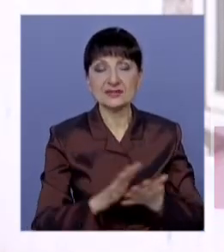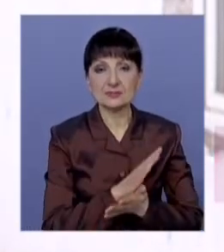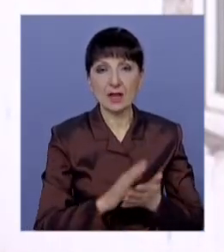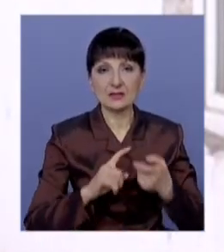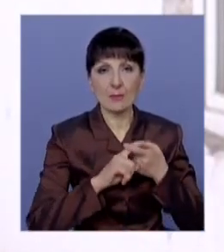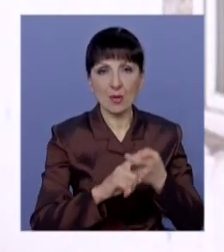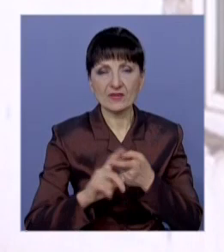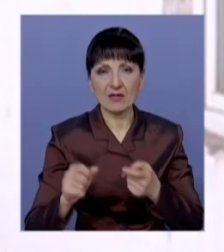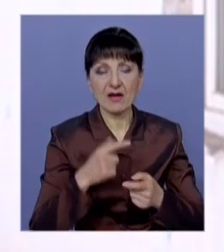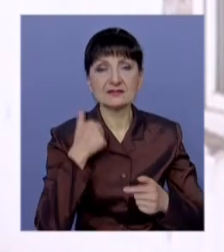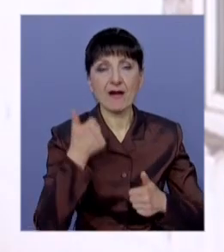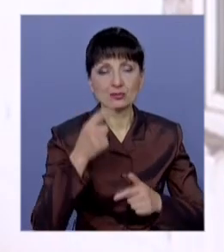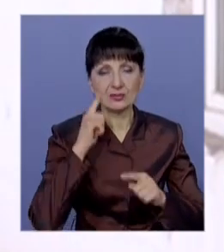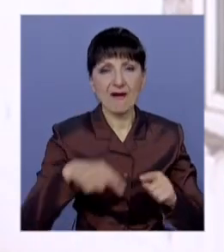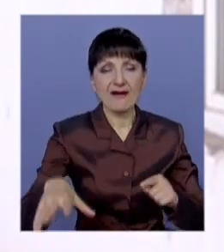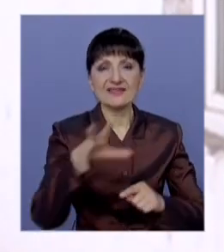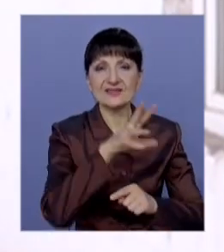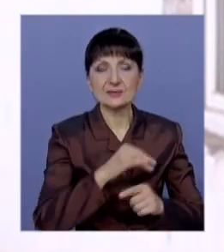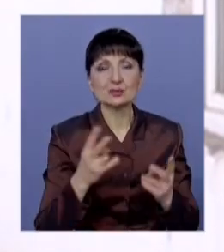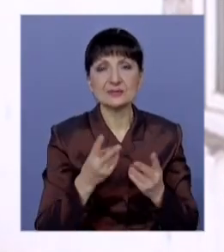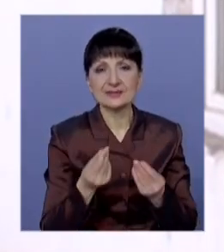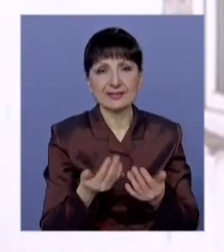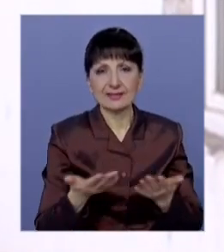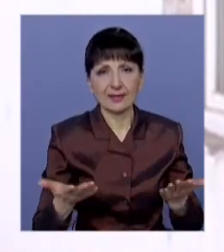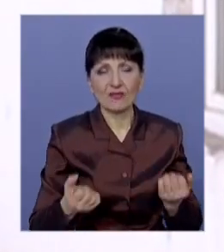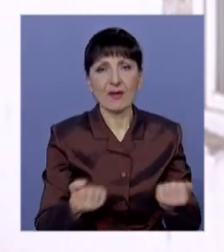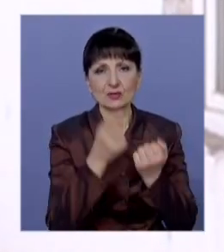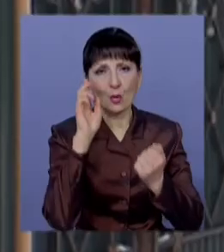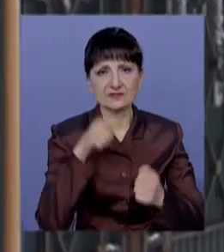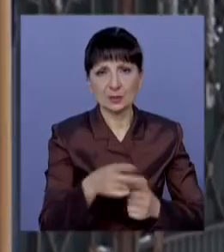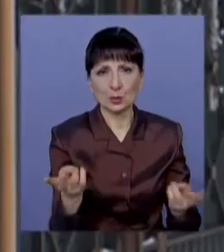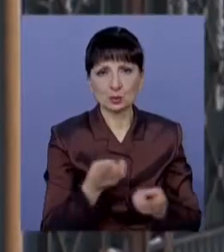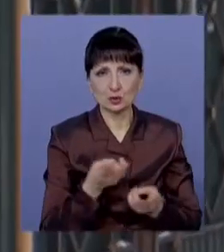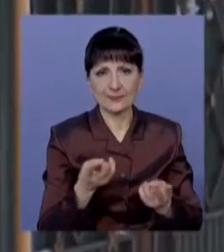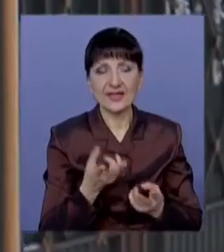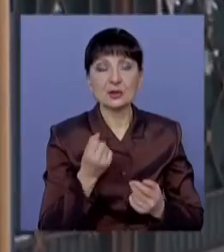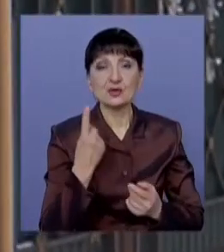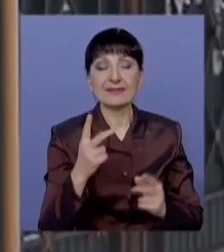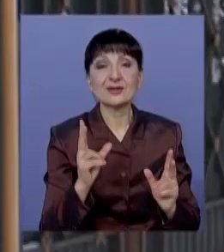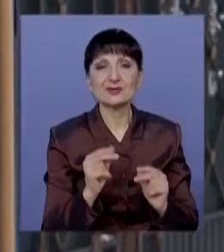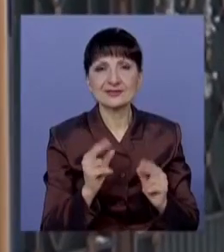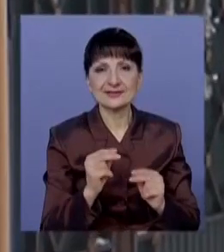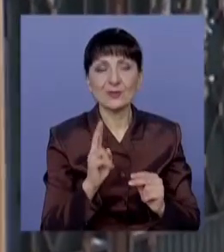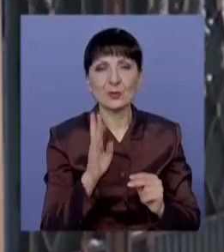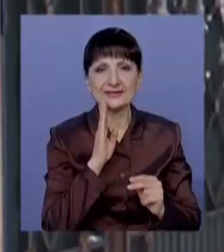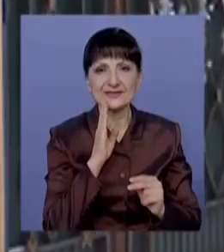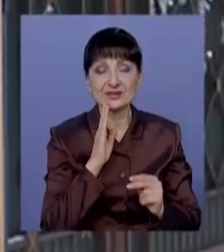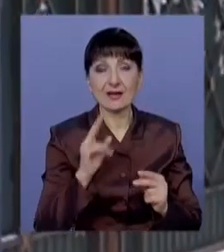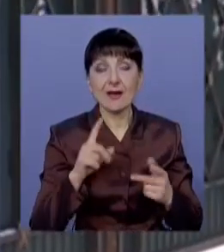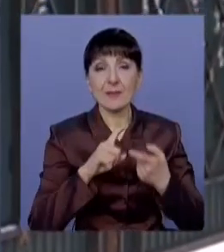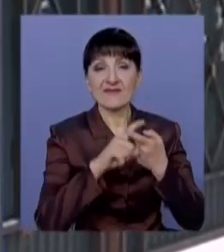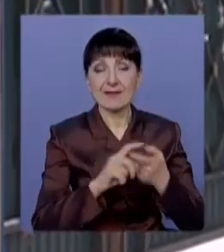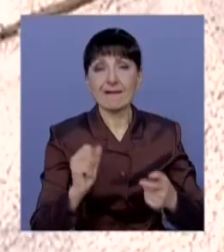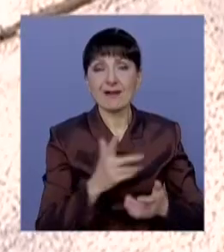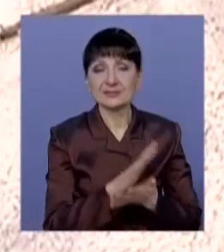провели газ, я хорошо знаю. Они все остро нуждаются в поддержке государства. И еще одна счастливица, которой в дом безвозмездно провели